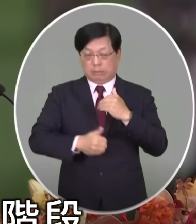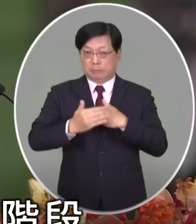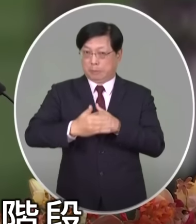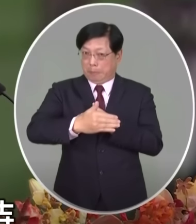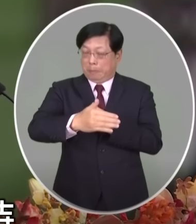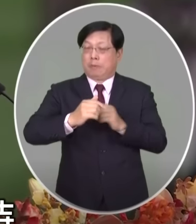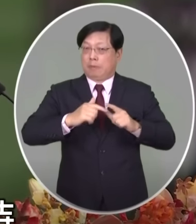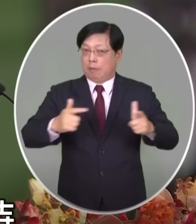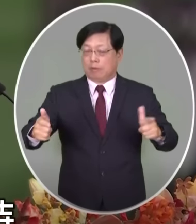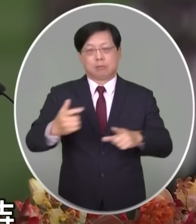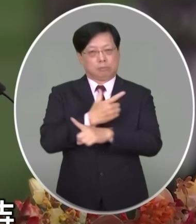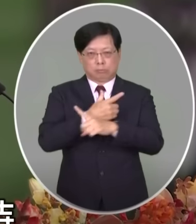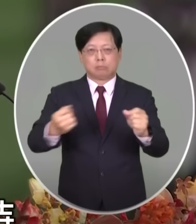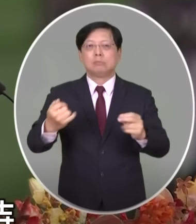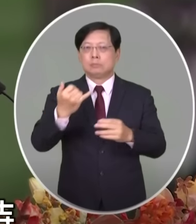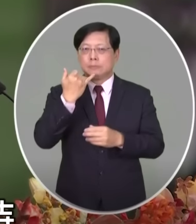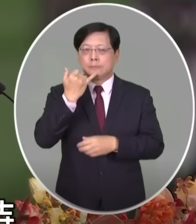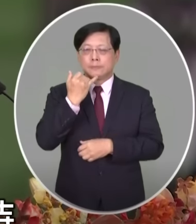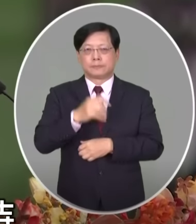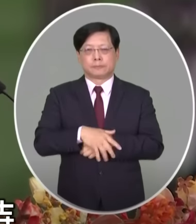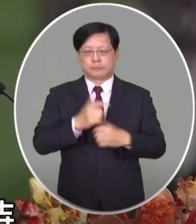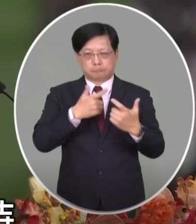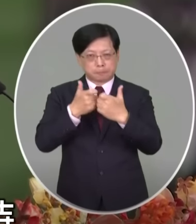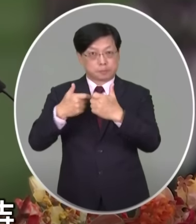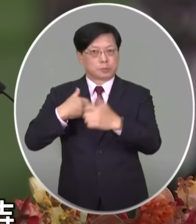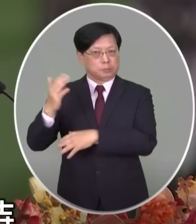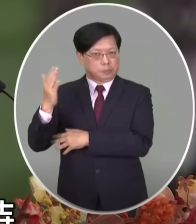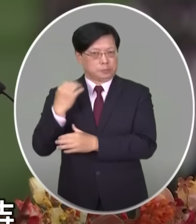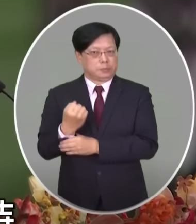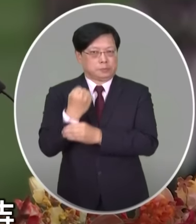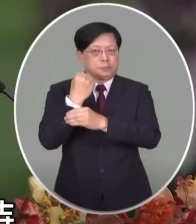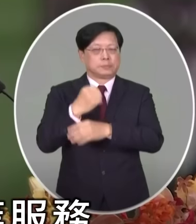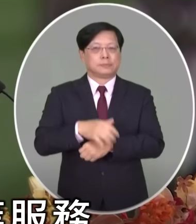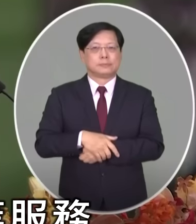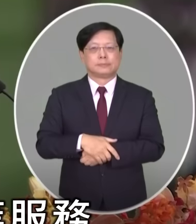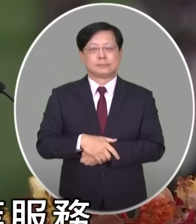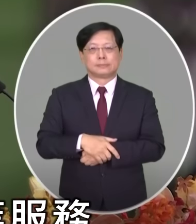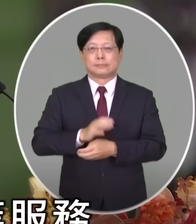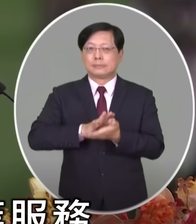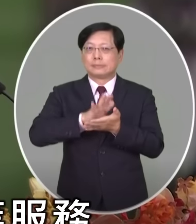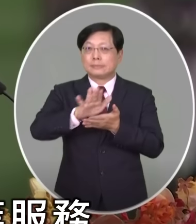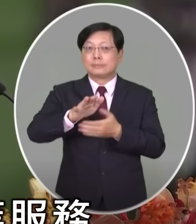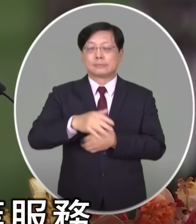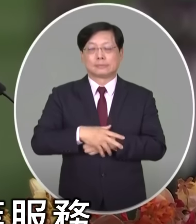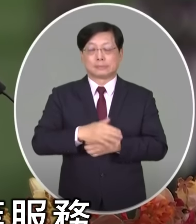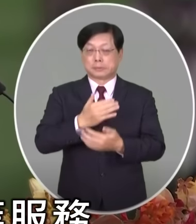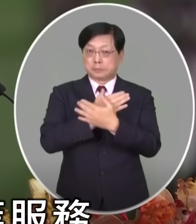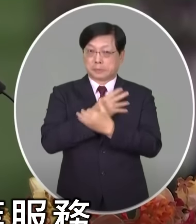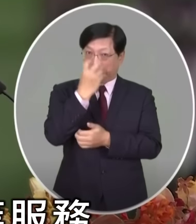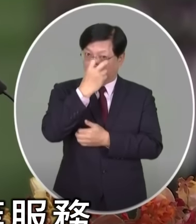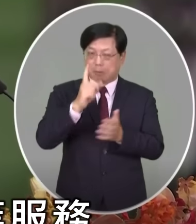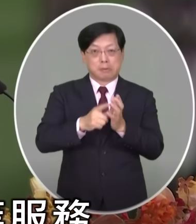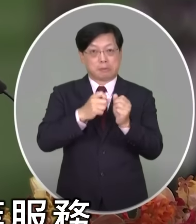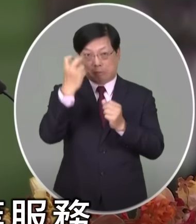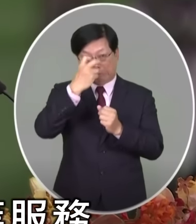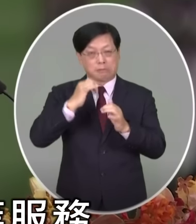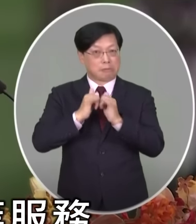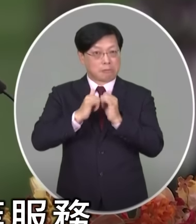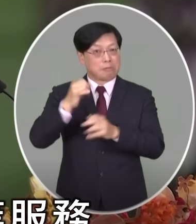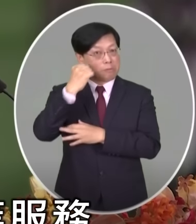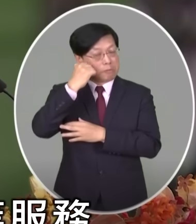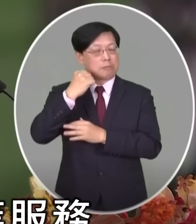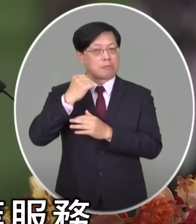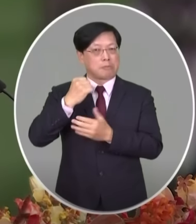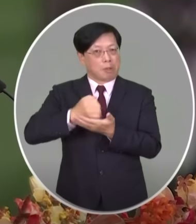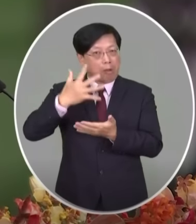段都能够获得政府的支持。未来幼托、长照、社会住宅